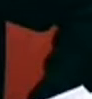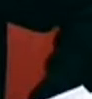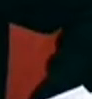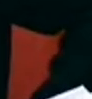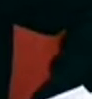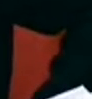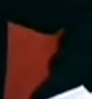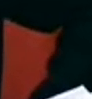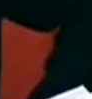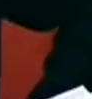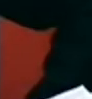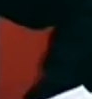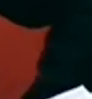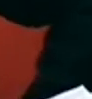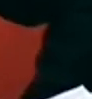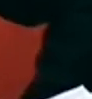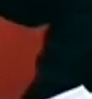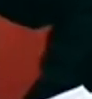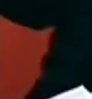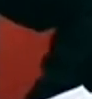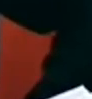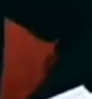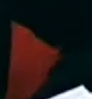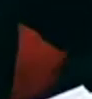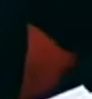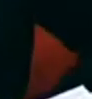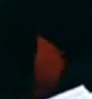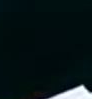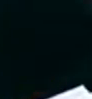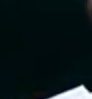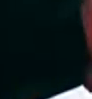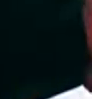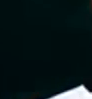nedir? Bu konu ortada bırakılacak bir konu değildir. Çok teşekkür ederim Sayın Başbakan. Teşekkürler Sayın Usta.